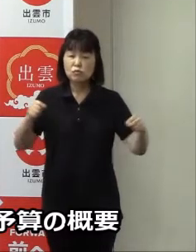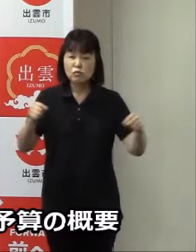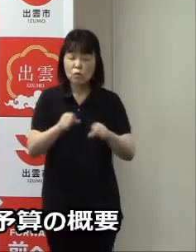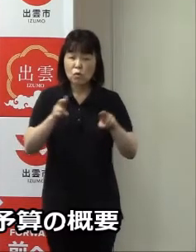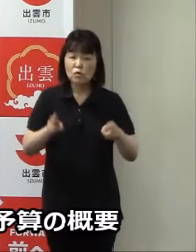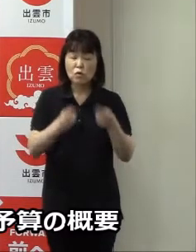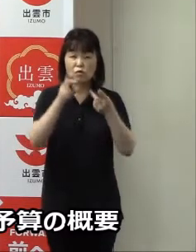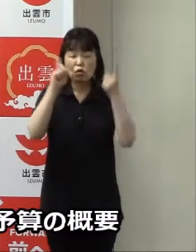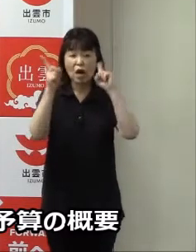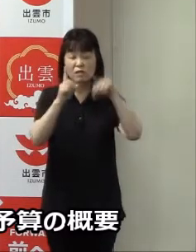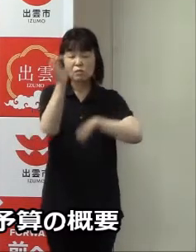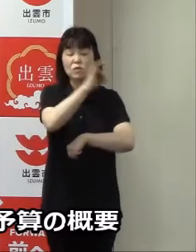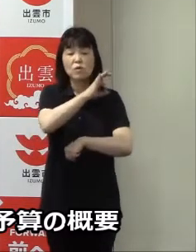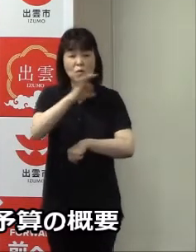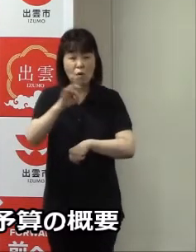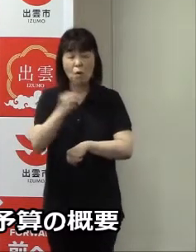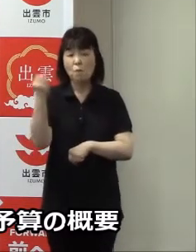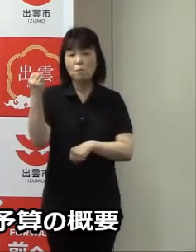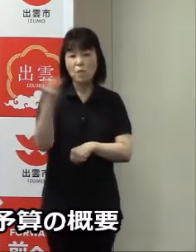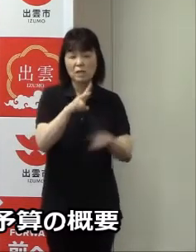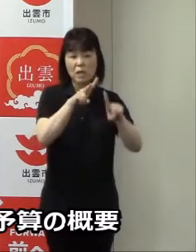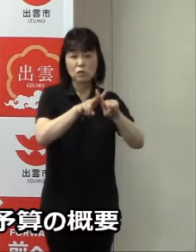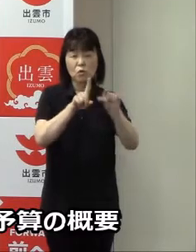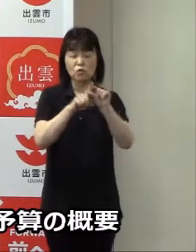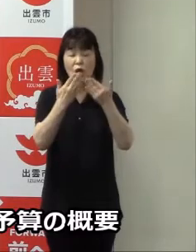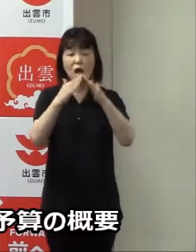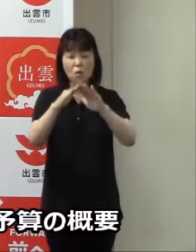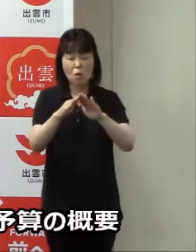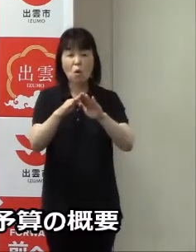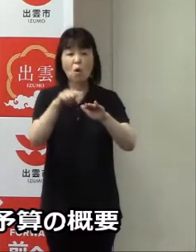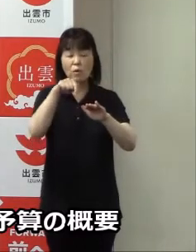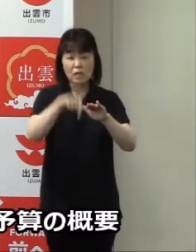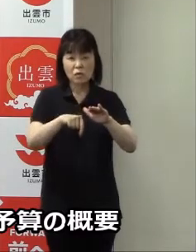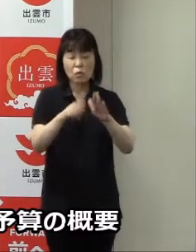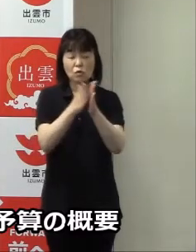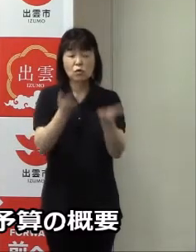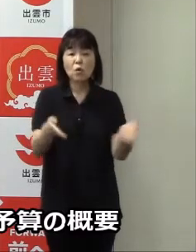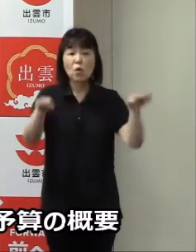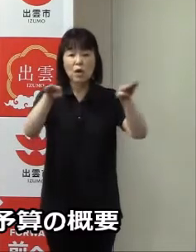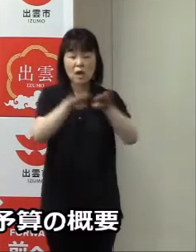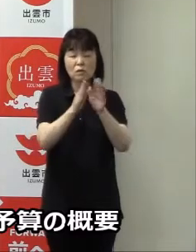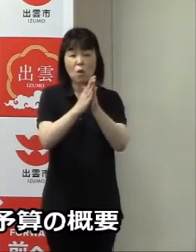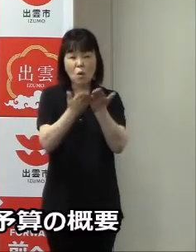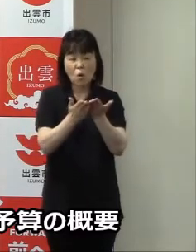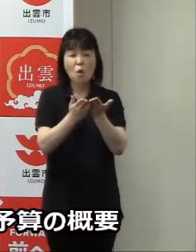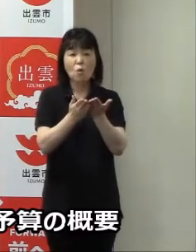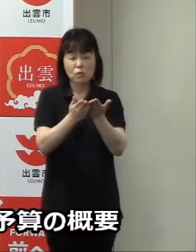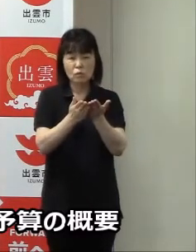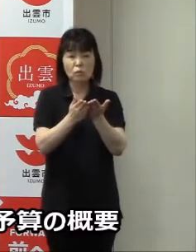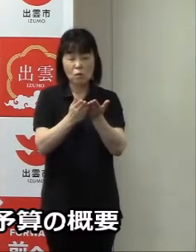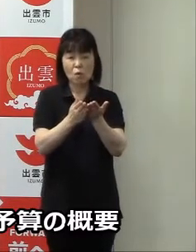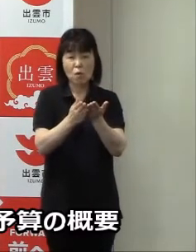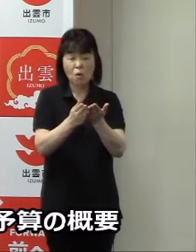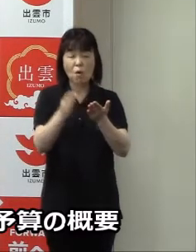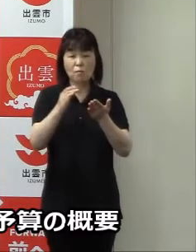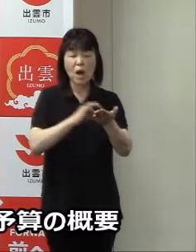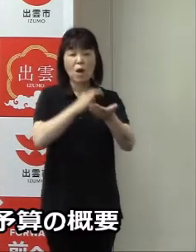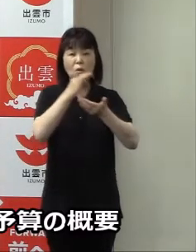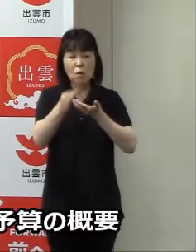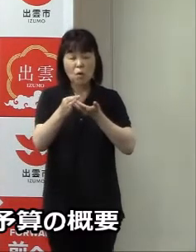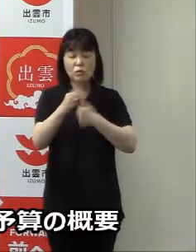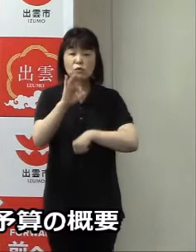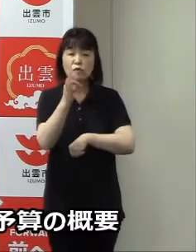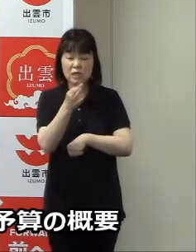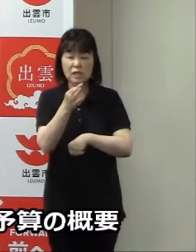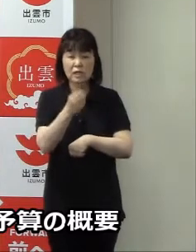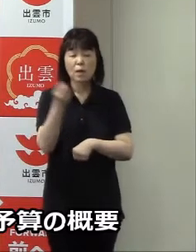運動用遊具及び小中学校、学校図書館図書の購入経費、並びに感染症の影響を受け